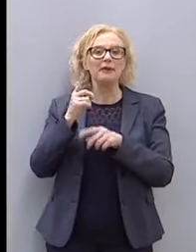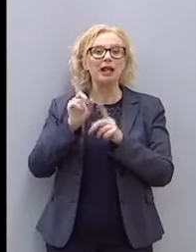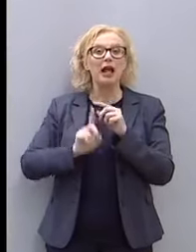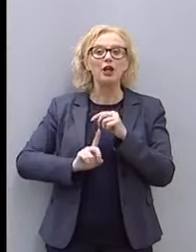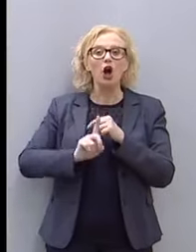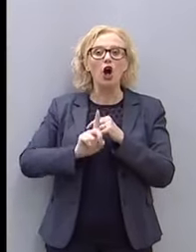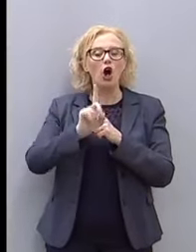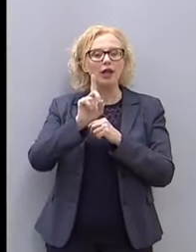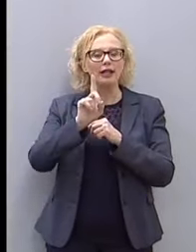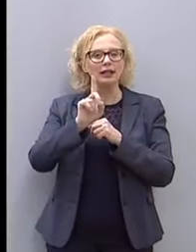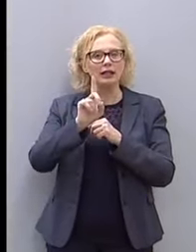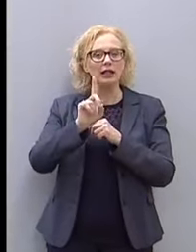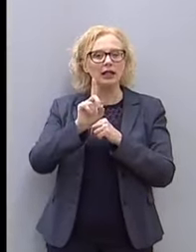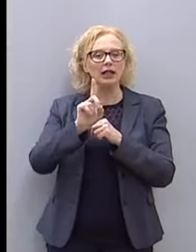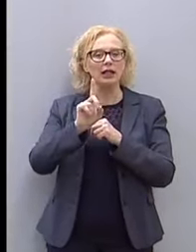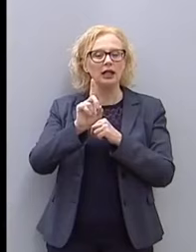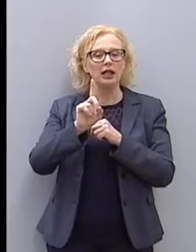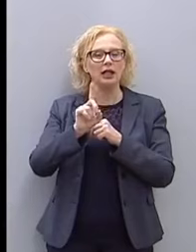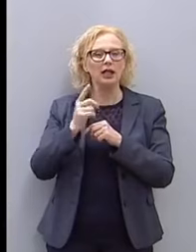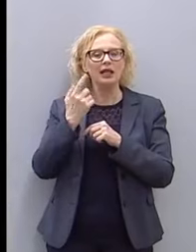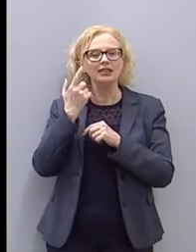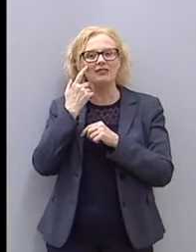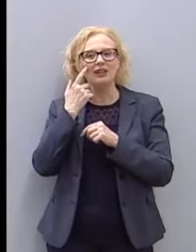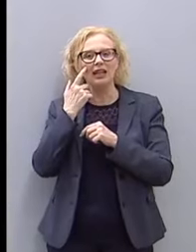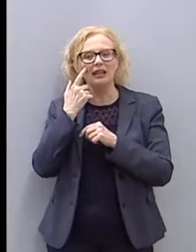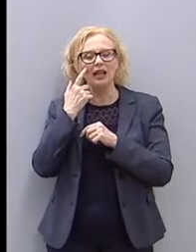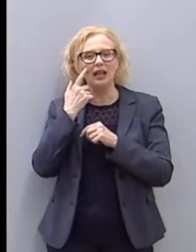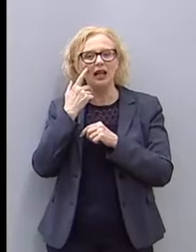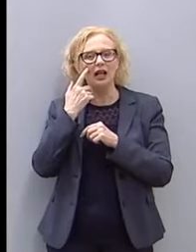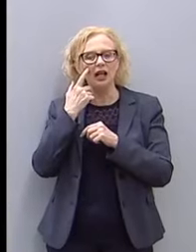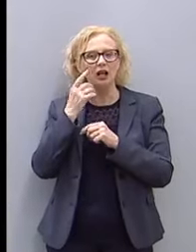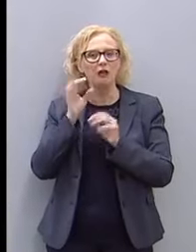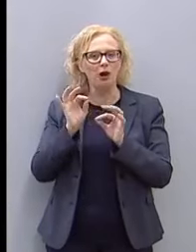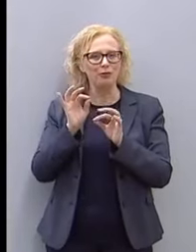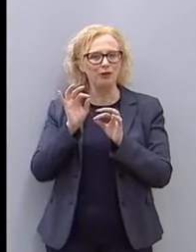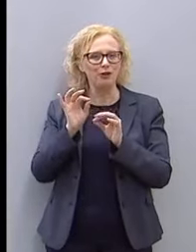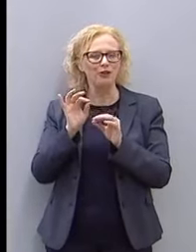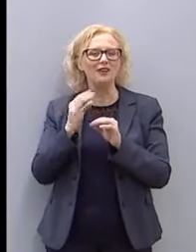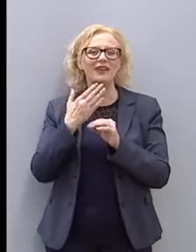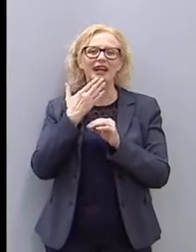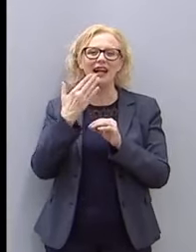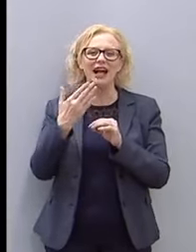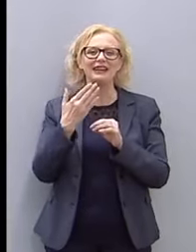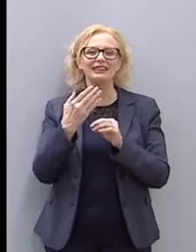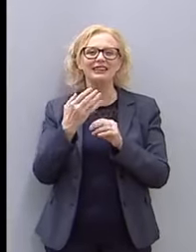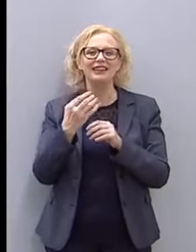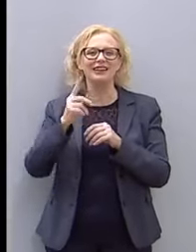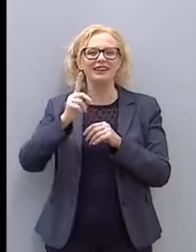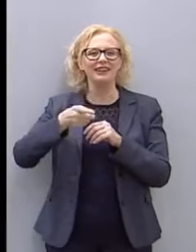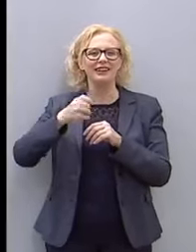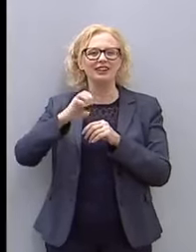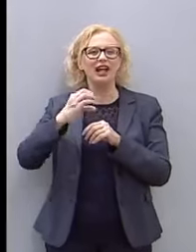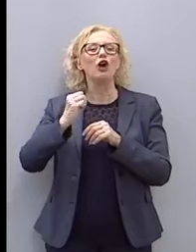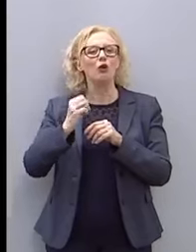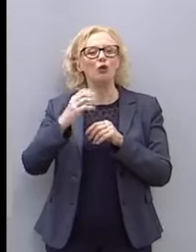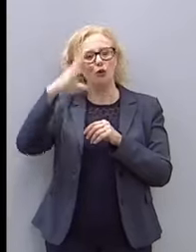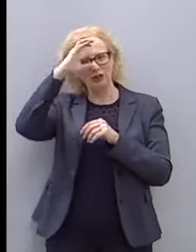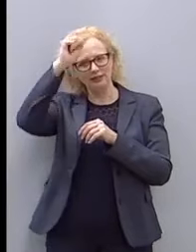di quello che è stato commentato ieri anche questa cartina realizzata in collaborazione col jacko dell'università di trento